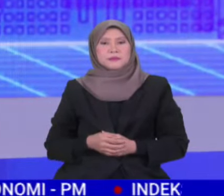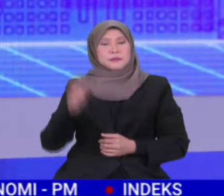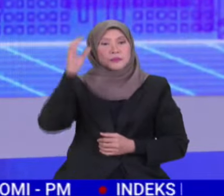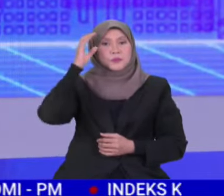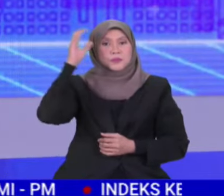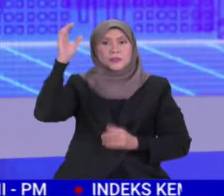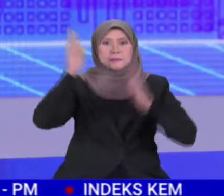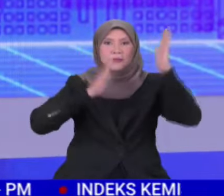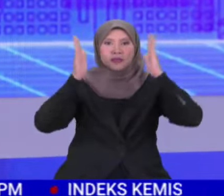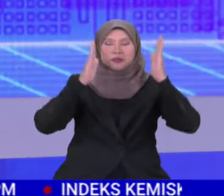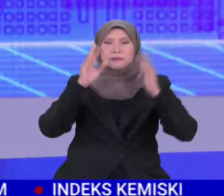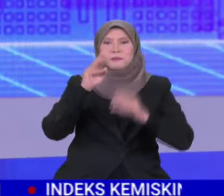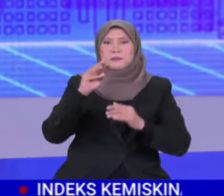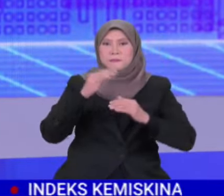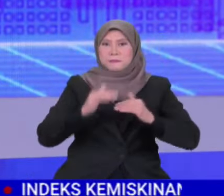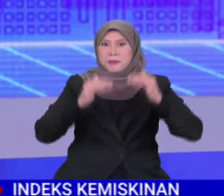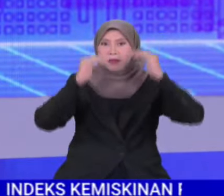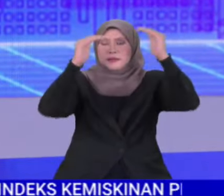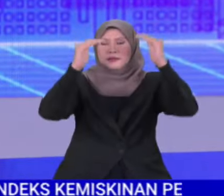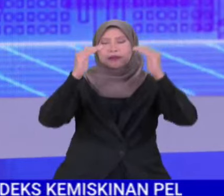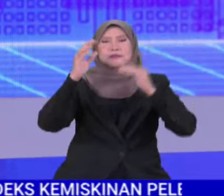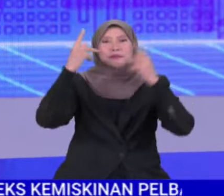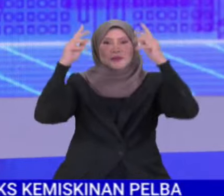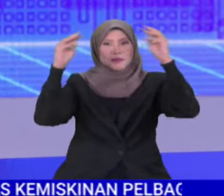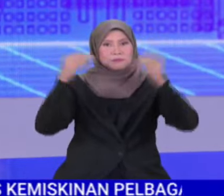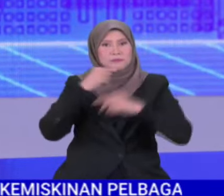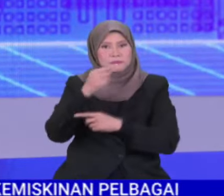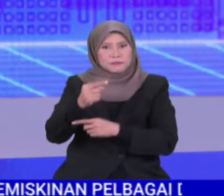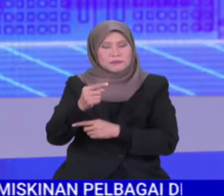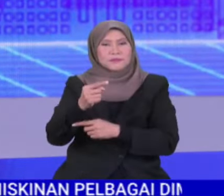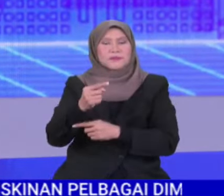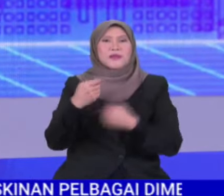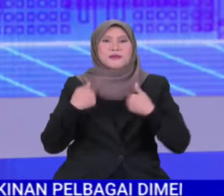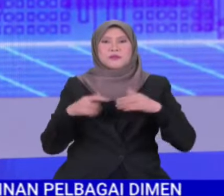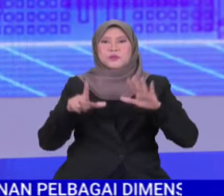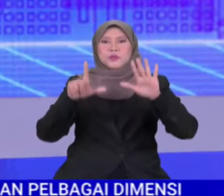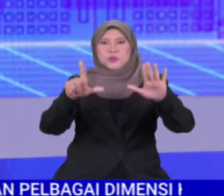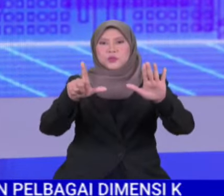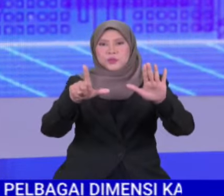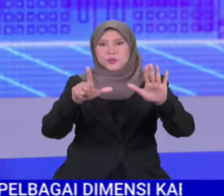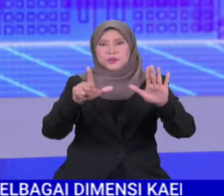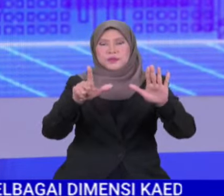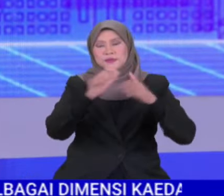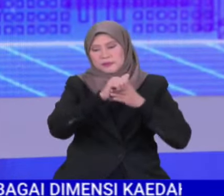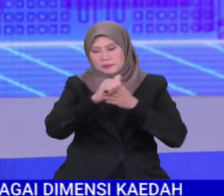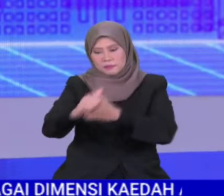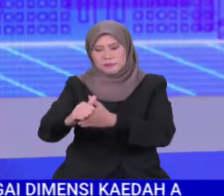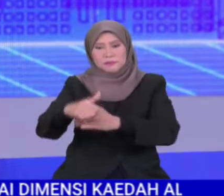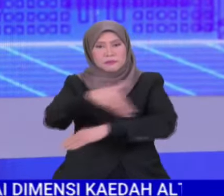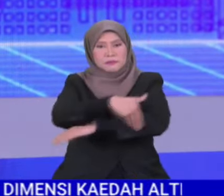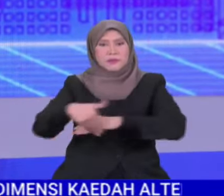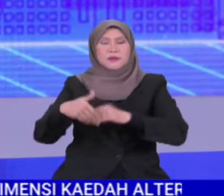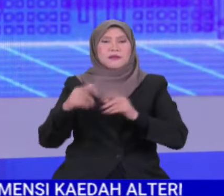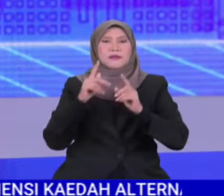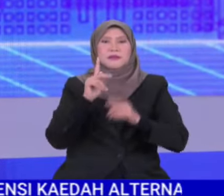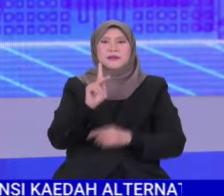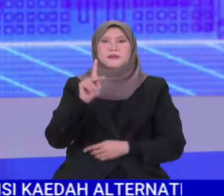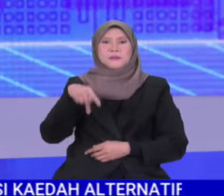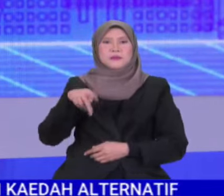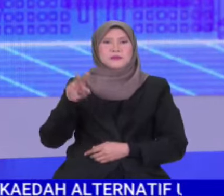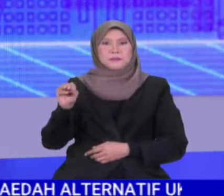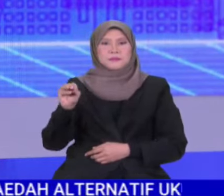Konsep Malaysia Madani yang digagaskan Perdana Menteri memenuhi aspirasi tujuh teras yang digariskan Kementerian Pendidikan Malaysia